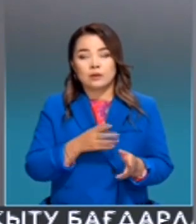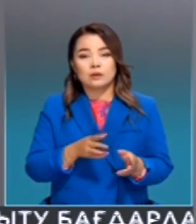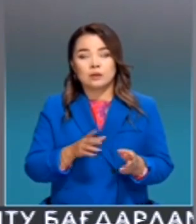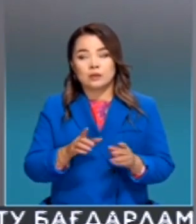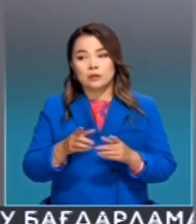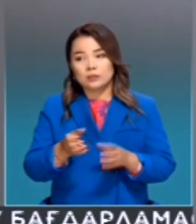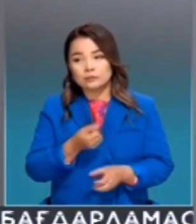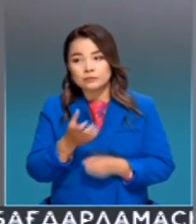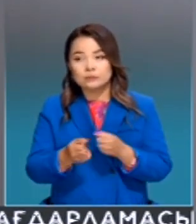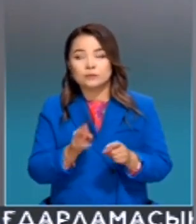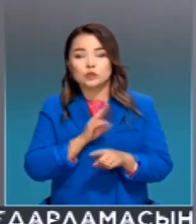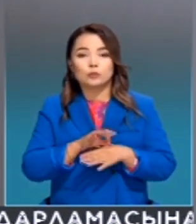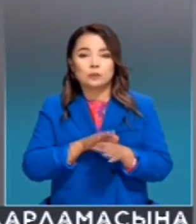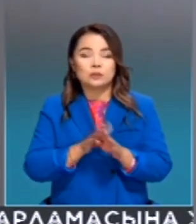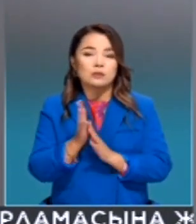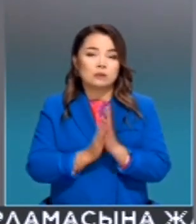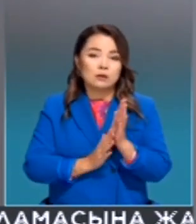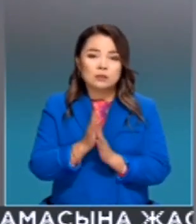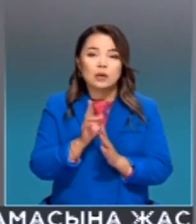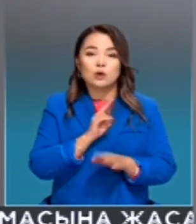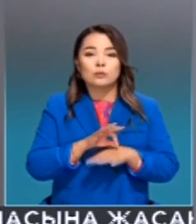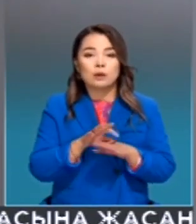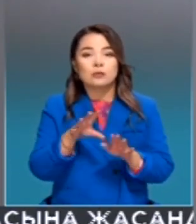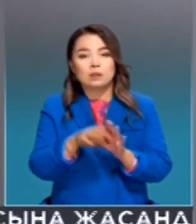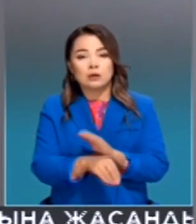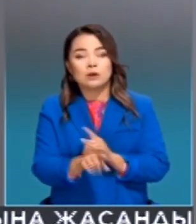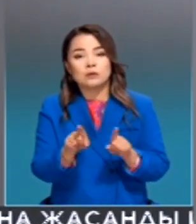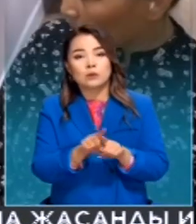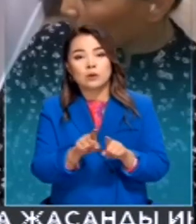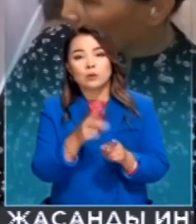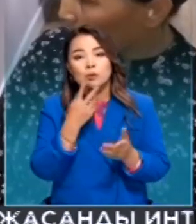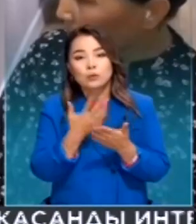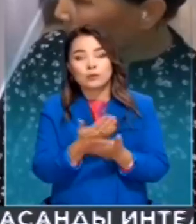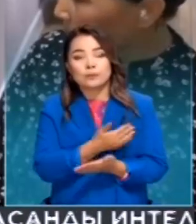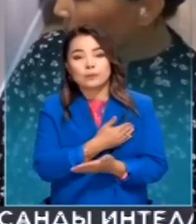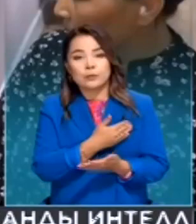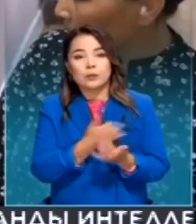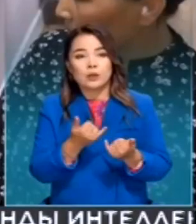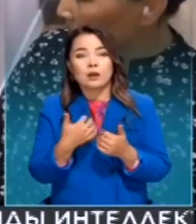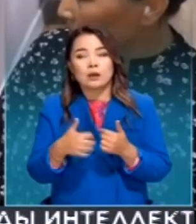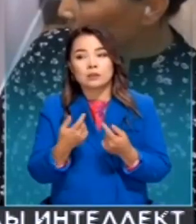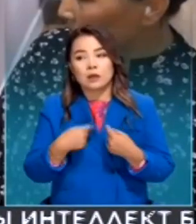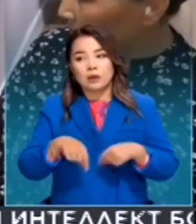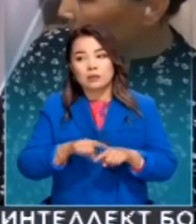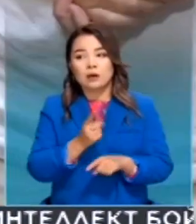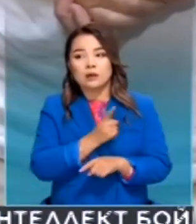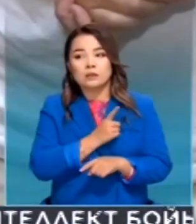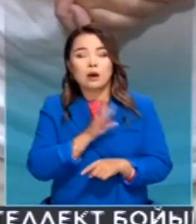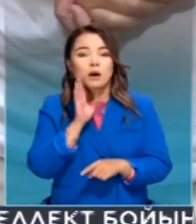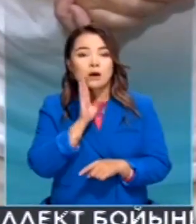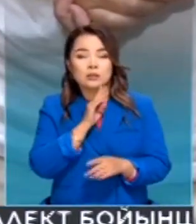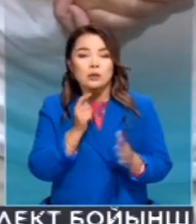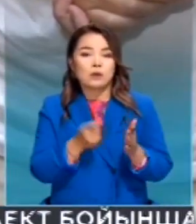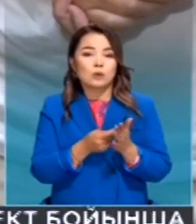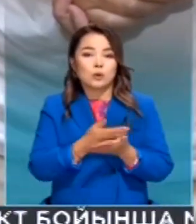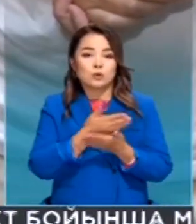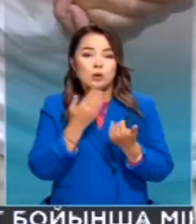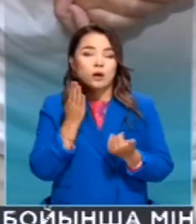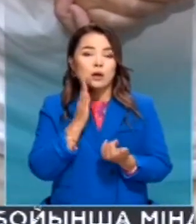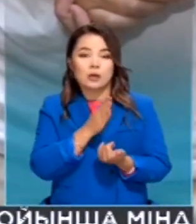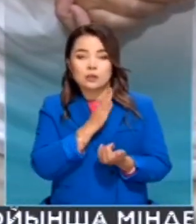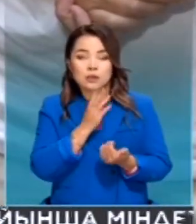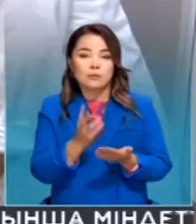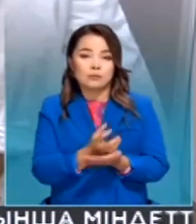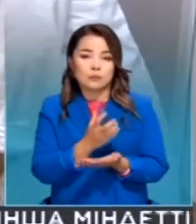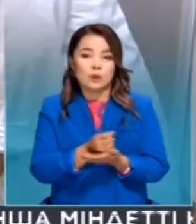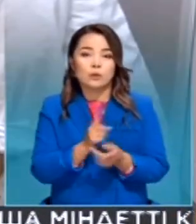бар, соларға апарса, сонда жерлерде бір жұмыс істегенін көрсек. Араларында жалғыз басты аналар көп. Асыраушысы жоға елдер табыс